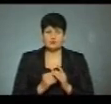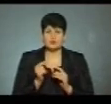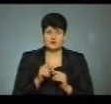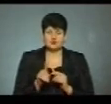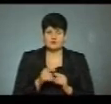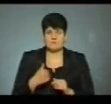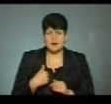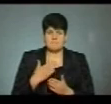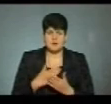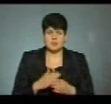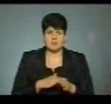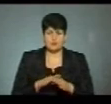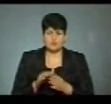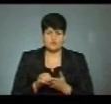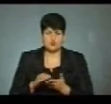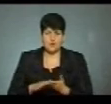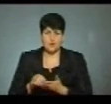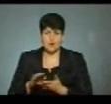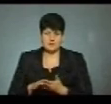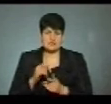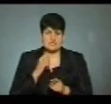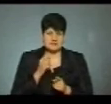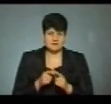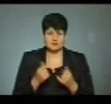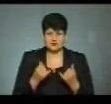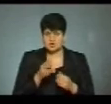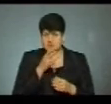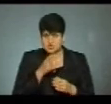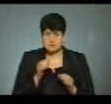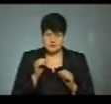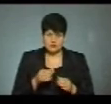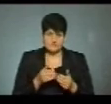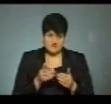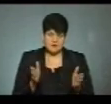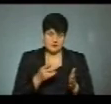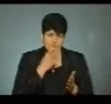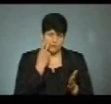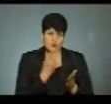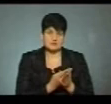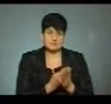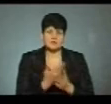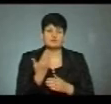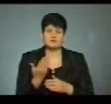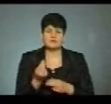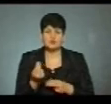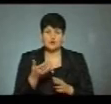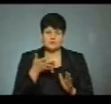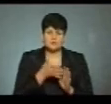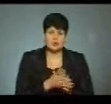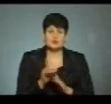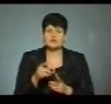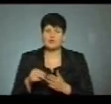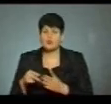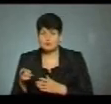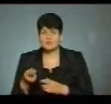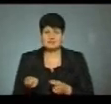ми мали повністю облік і звіт, ми можемо навіть на даний час, якщо потрібно, відкрили, показали, от де ваші гроші пішли, оце було закуплено,